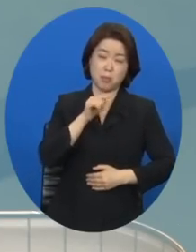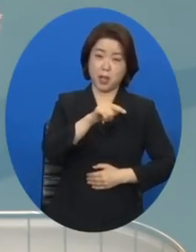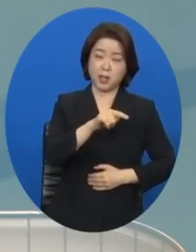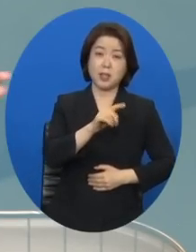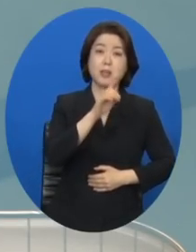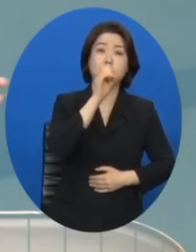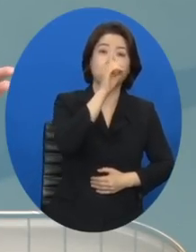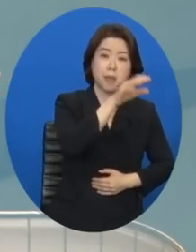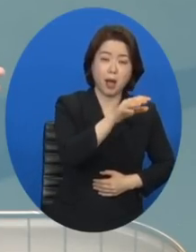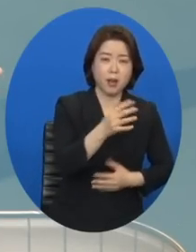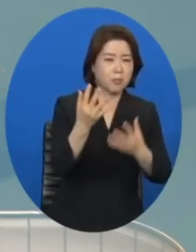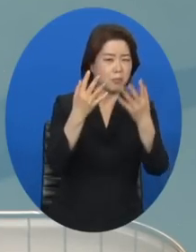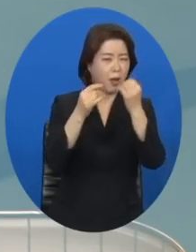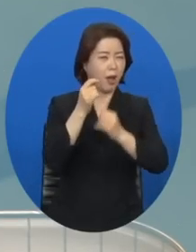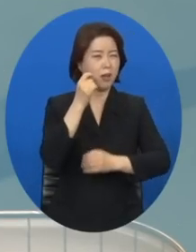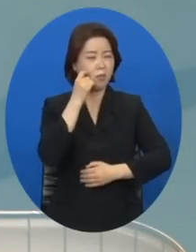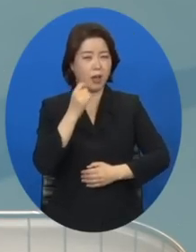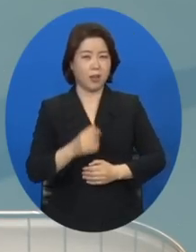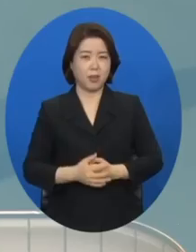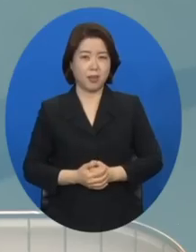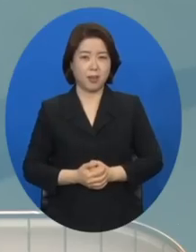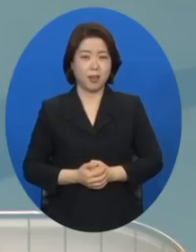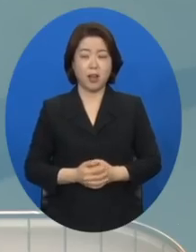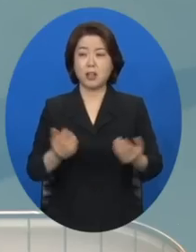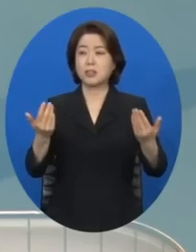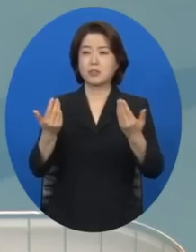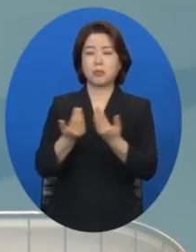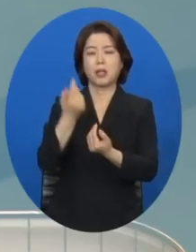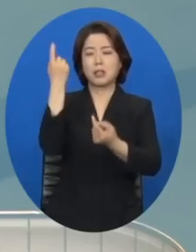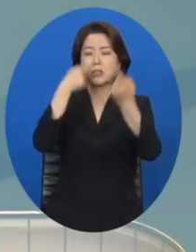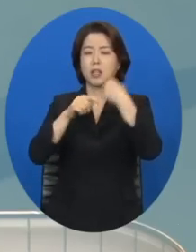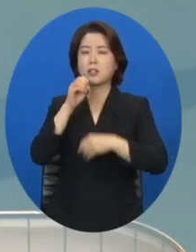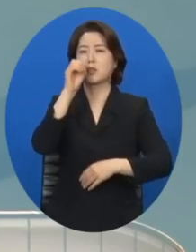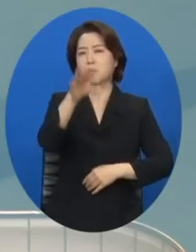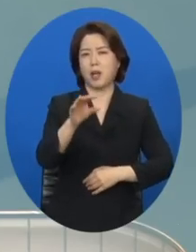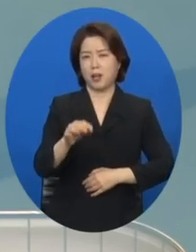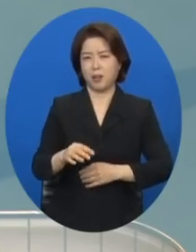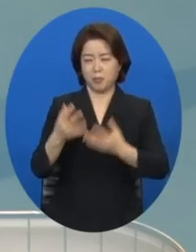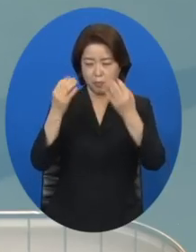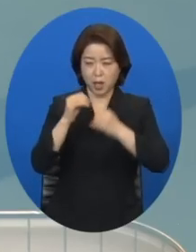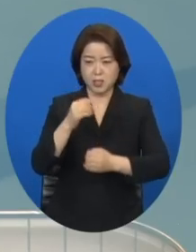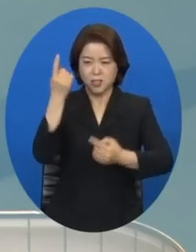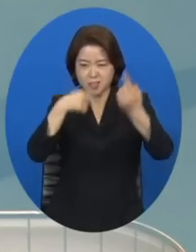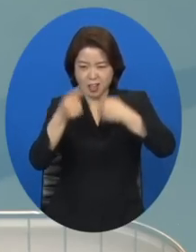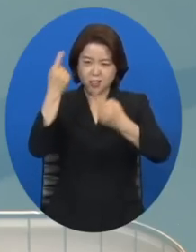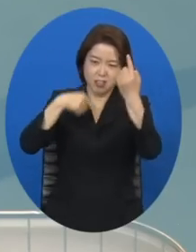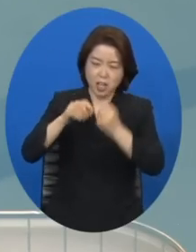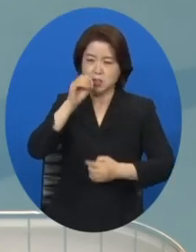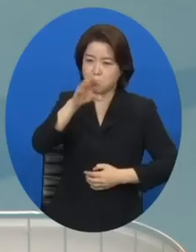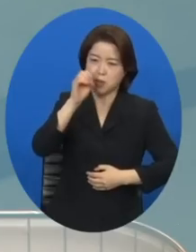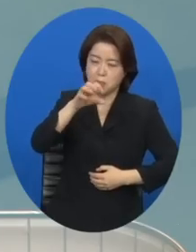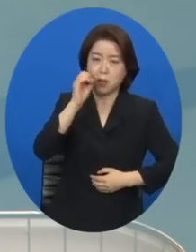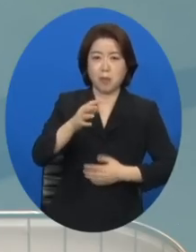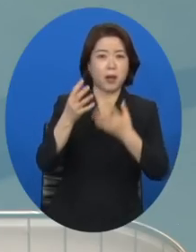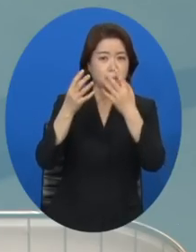표현들을 하지 않고 있어요 그 반대의 상처를 주는 말들을 주고 있지는 않습니까